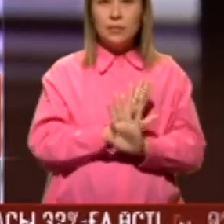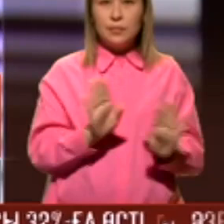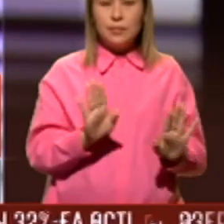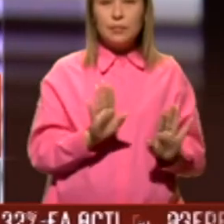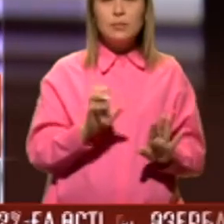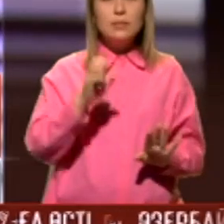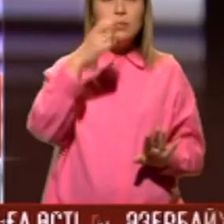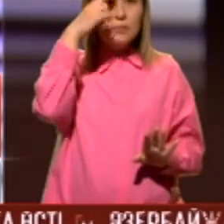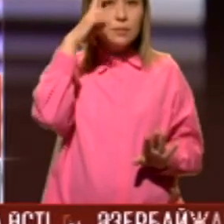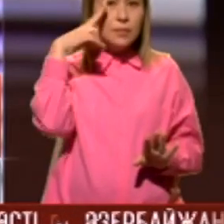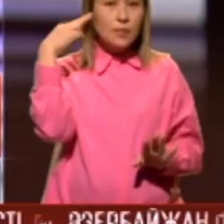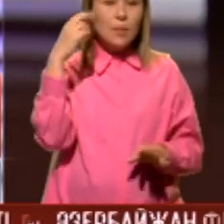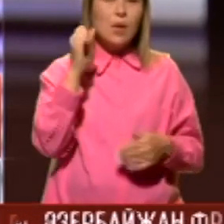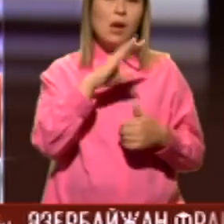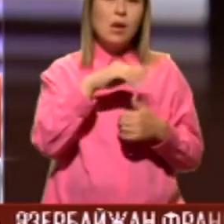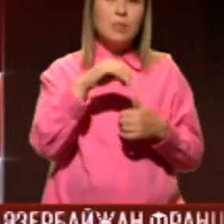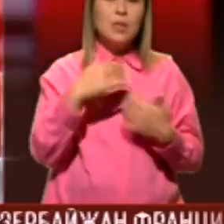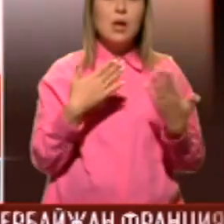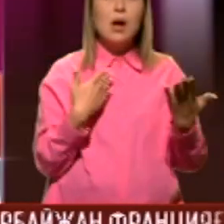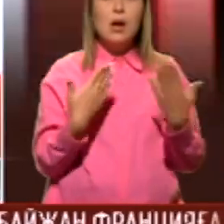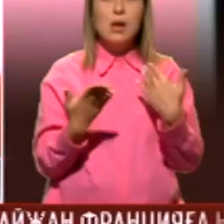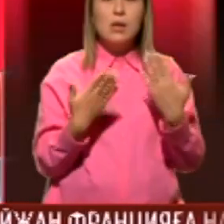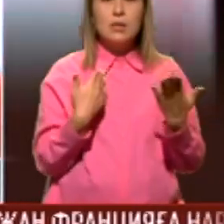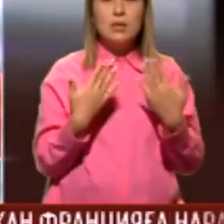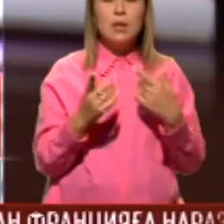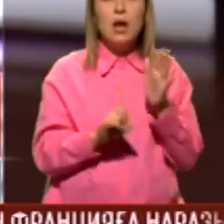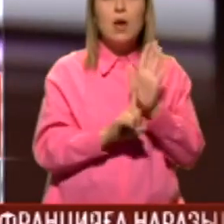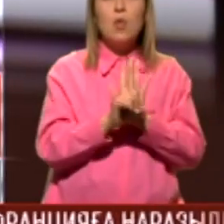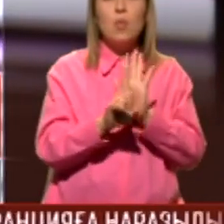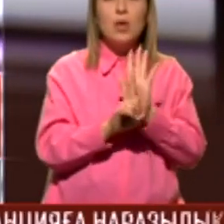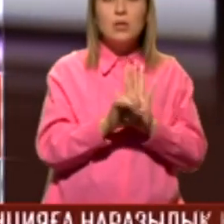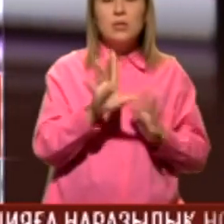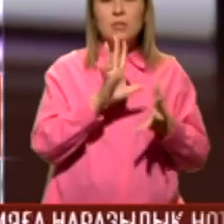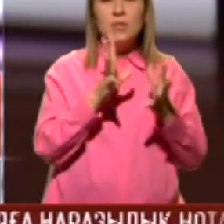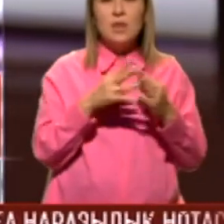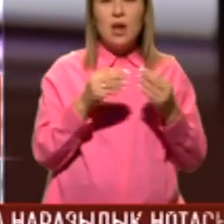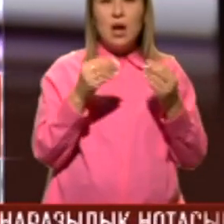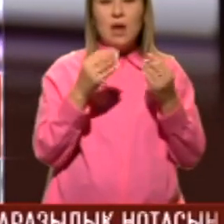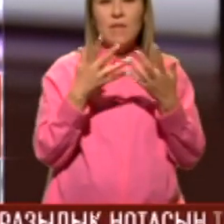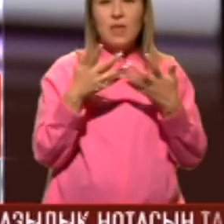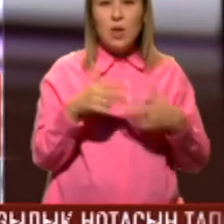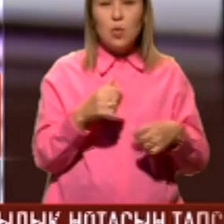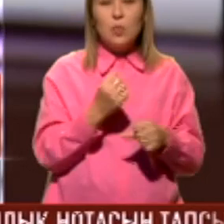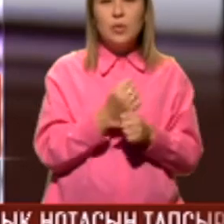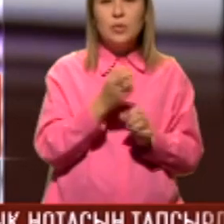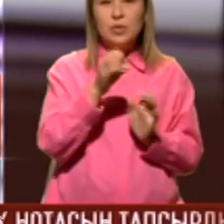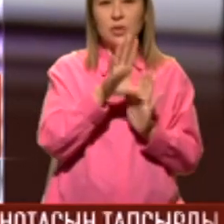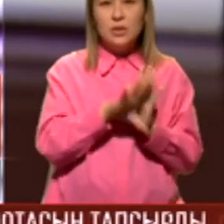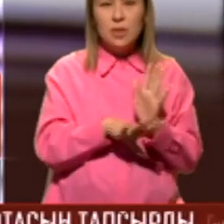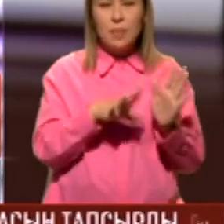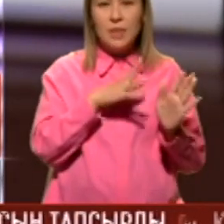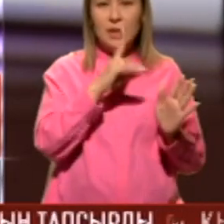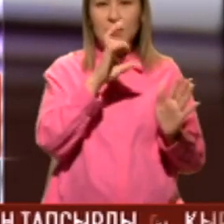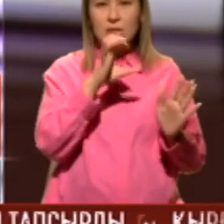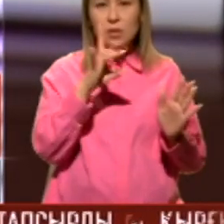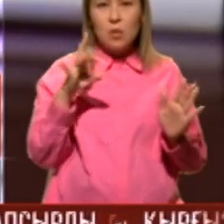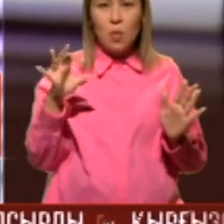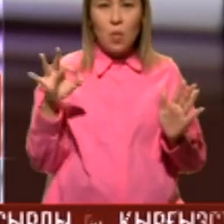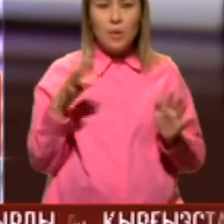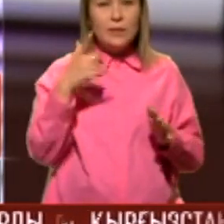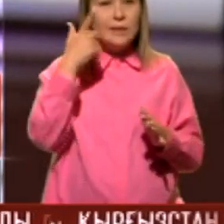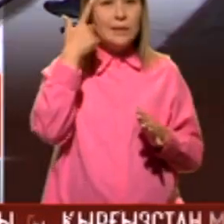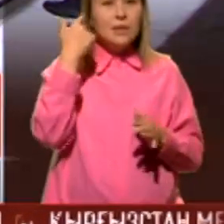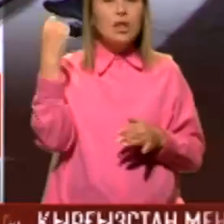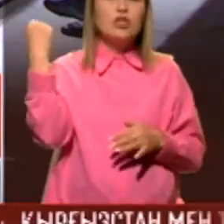енді Әзербайжан мен Армения арасында әу баста осы Қарабақ автономиясы кейіннен өршіді, Кеңес одағы кезінде басталған. Қырғыз